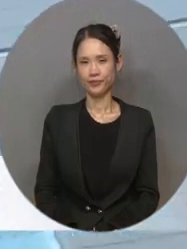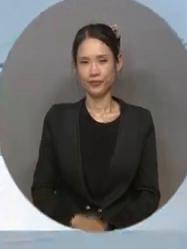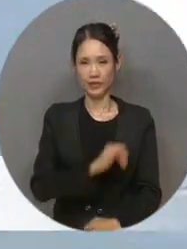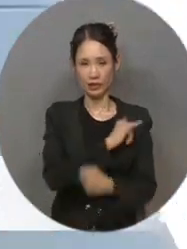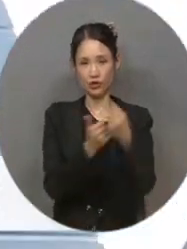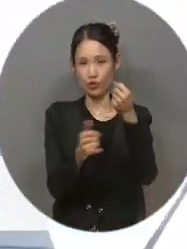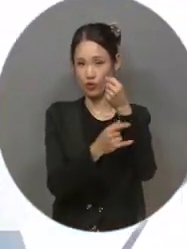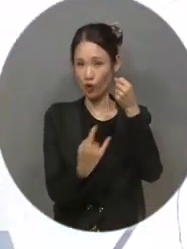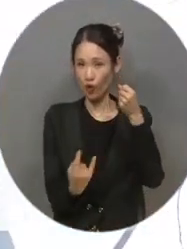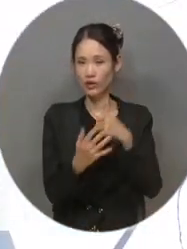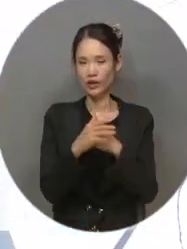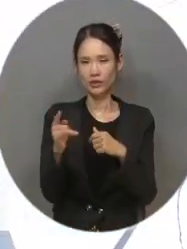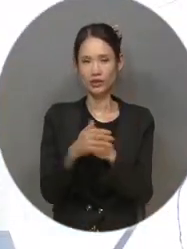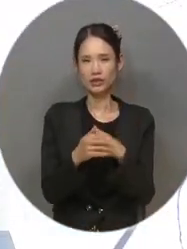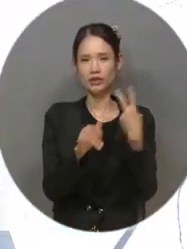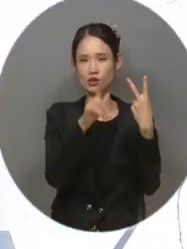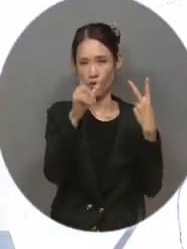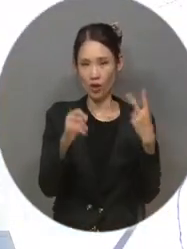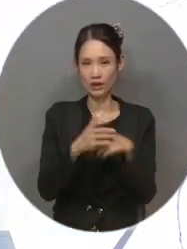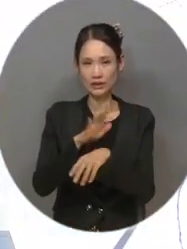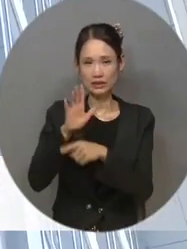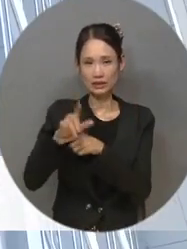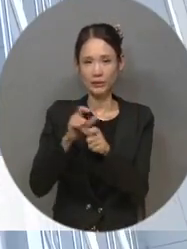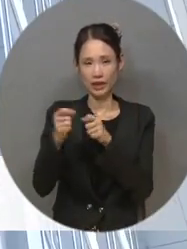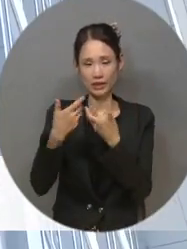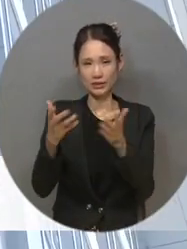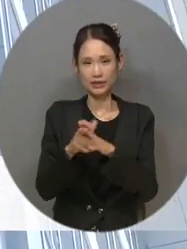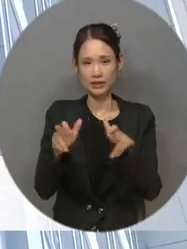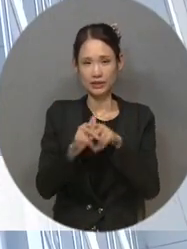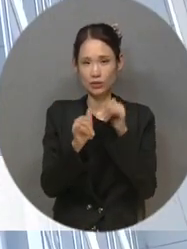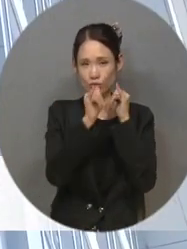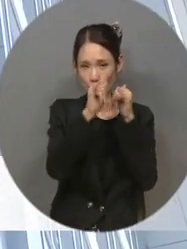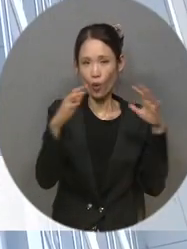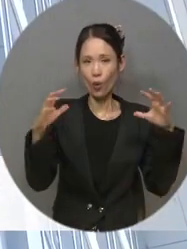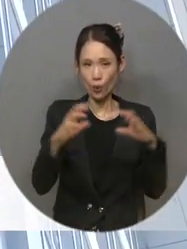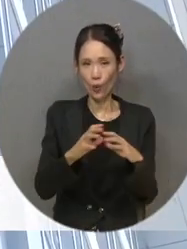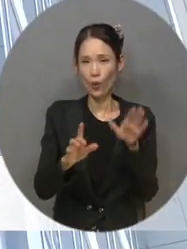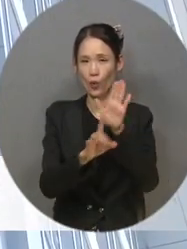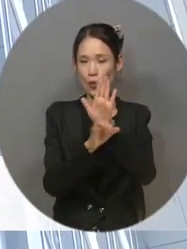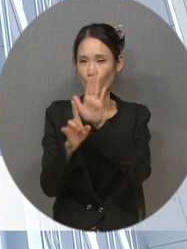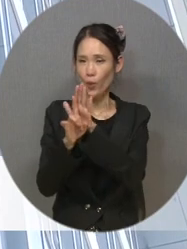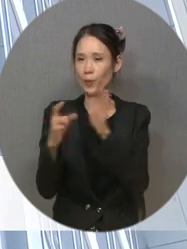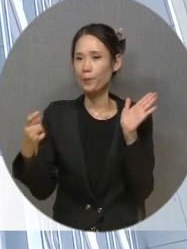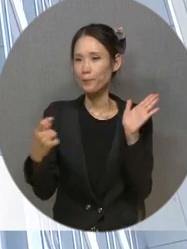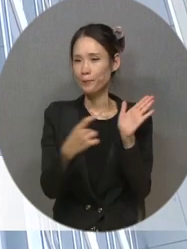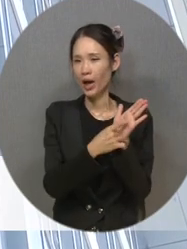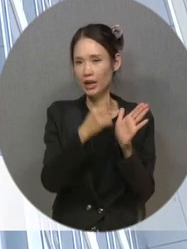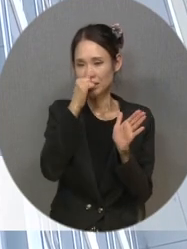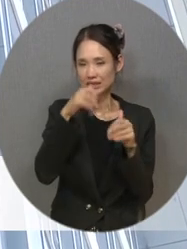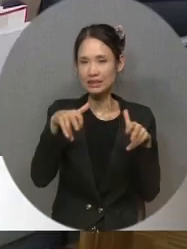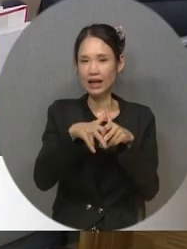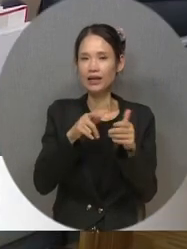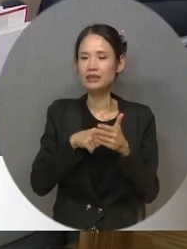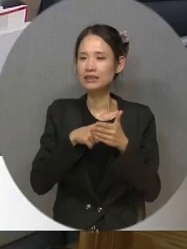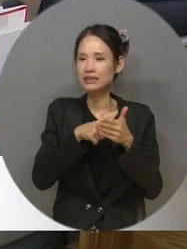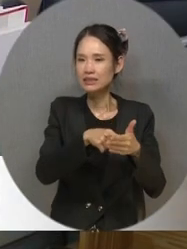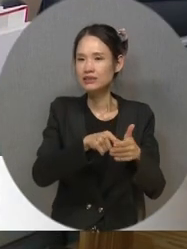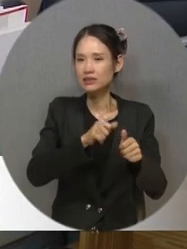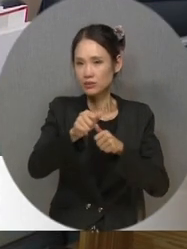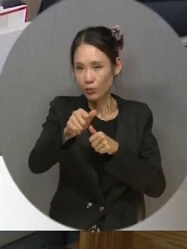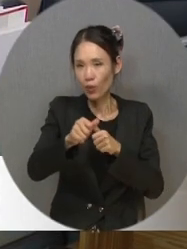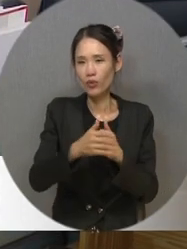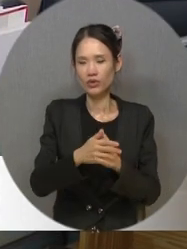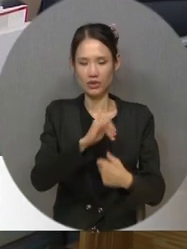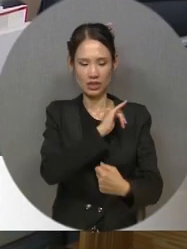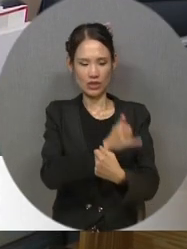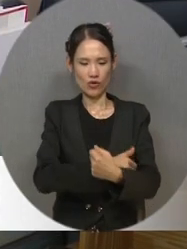인권위는 지난 2월 지방자치단체의 장애인 포상 후보자 모집 공고문에 적힌 장애 극복이라는 표현이 인권